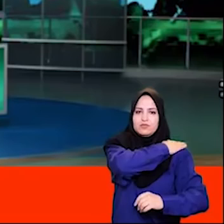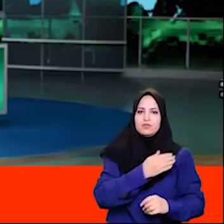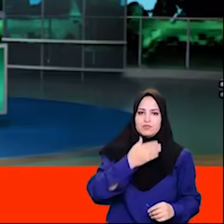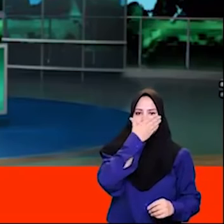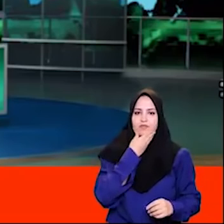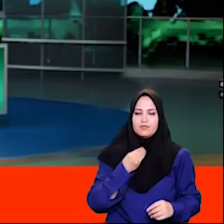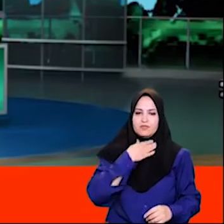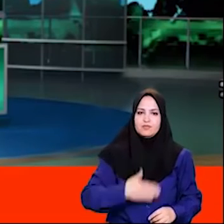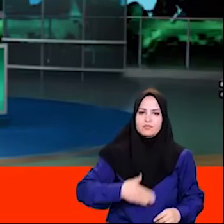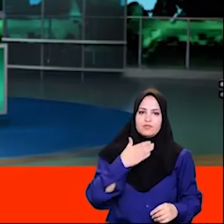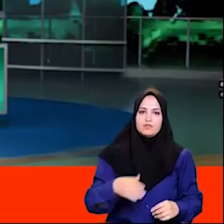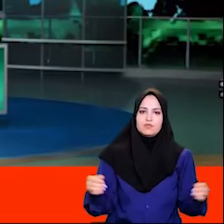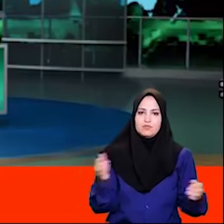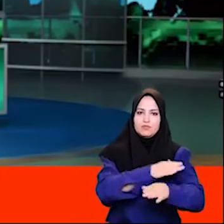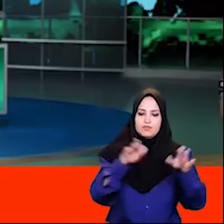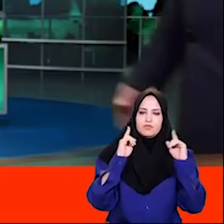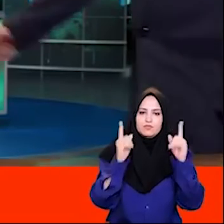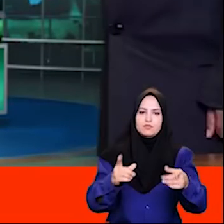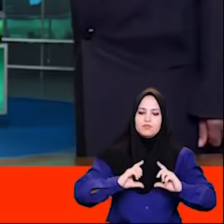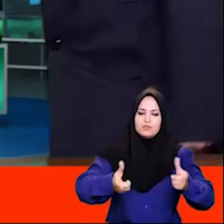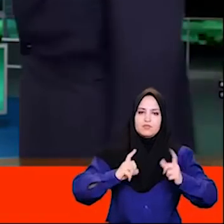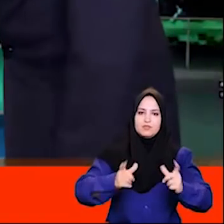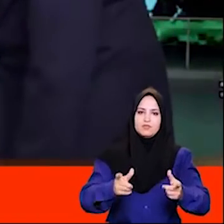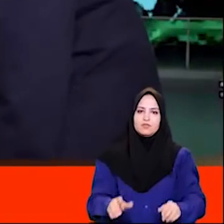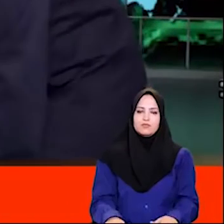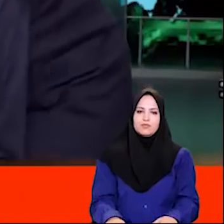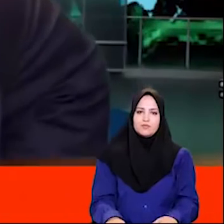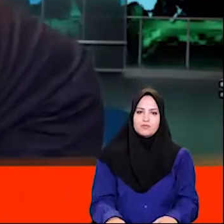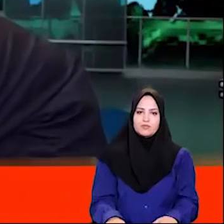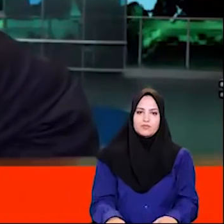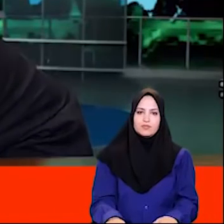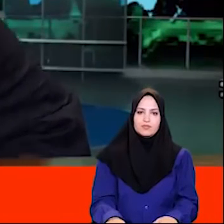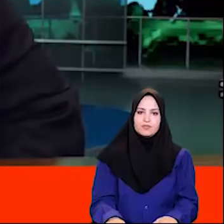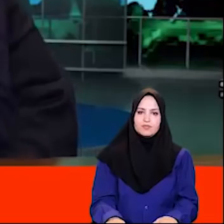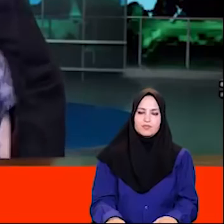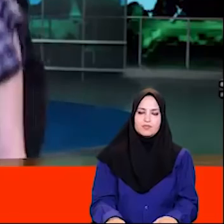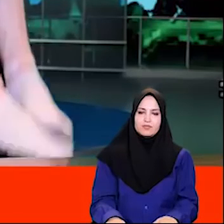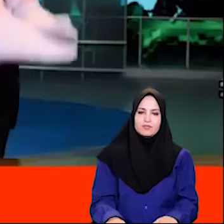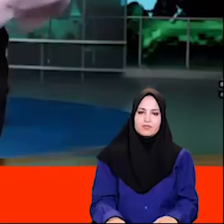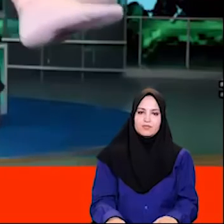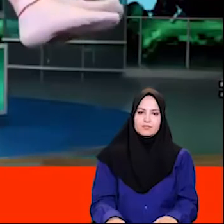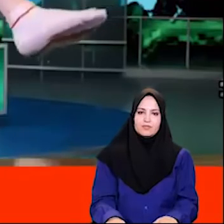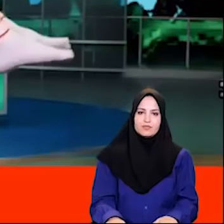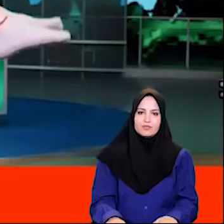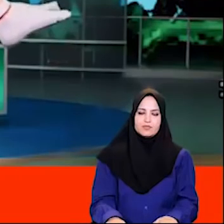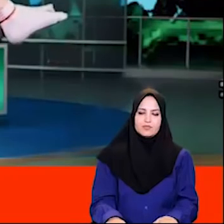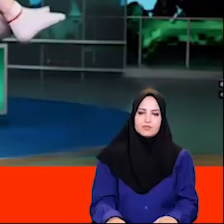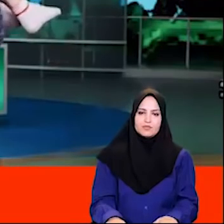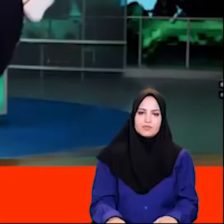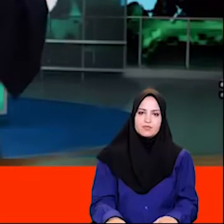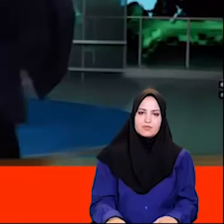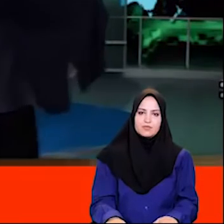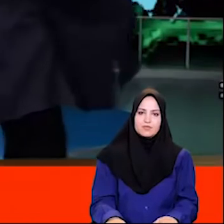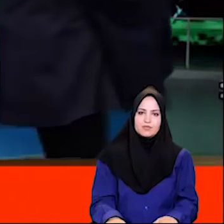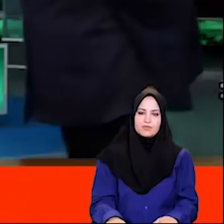فاقد پدر و مادر را در دستور کار قرار داد. بیا تو آغوش مادرانه، بیا. میشه رئیس جمهور کرواسی من ببره؟ بله که میبره،